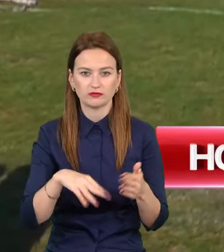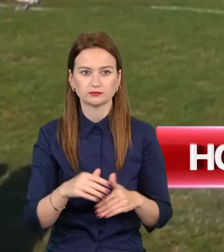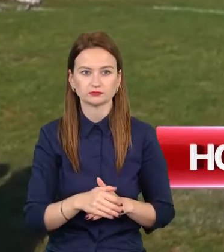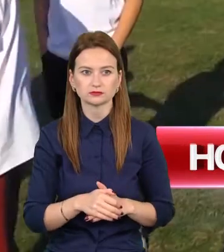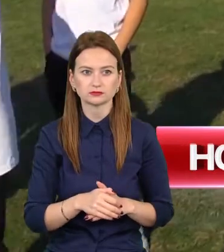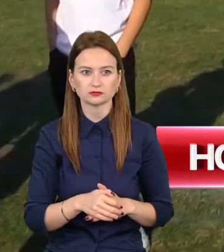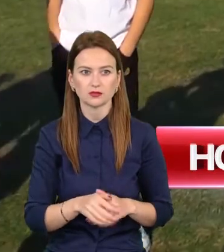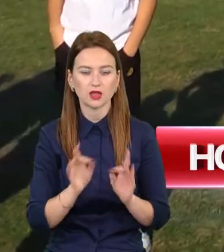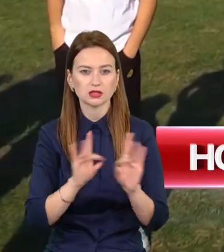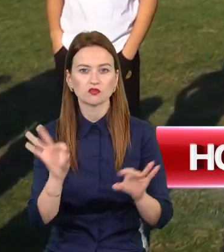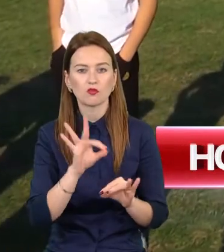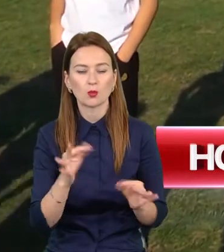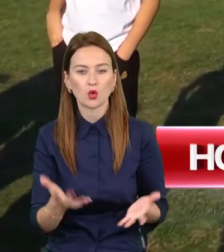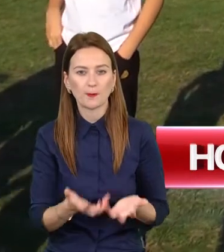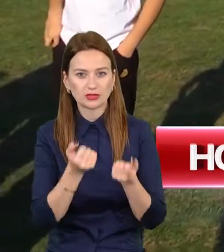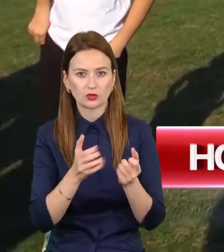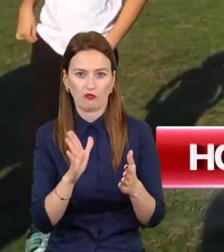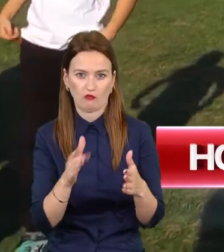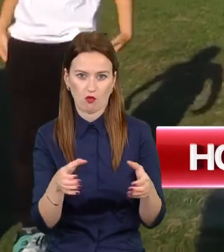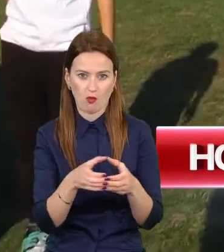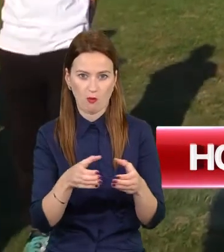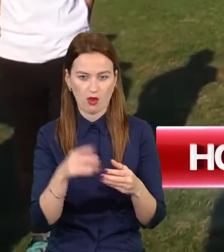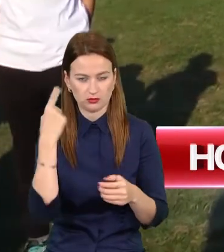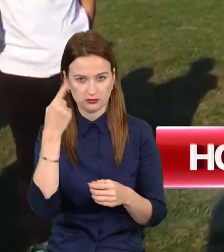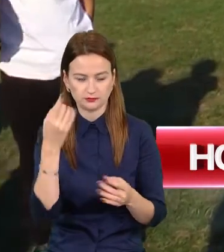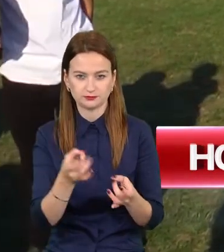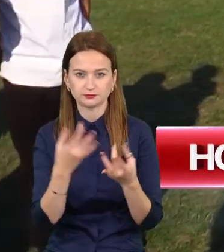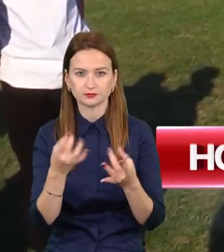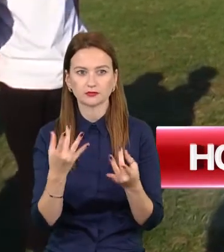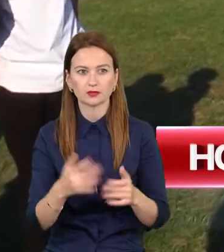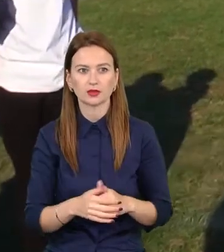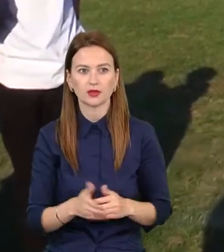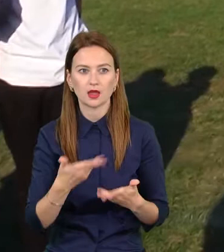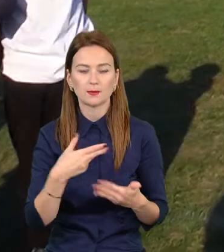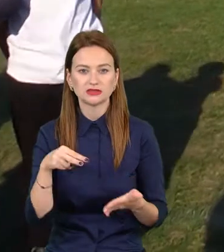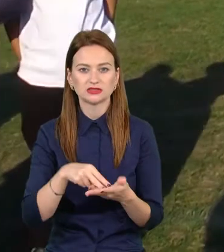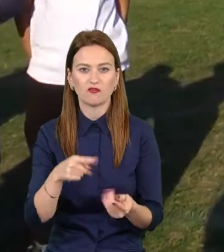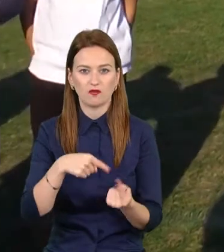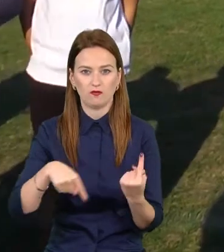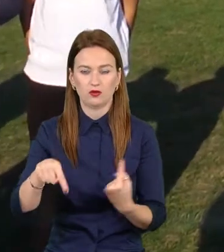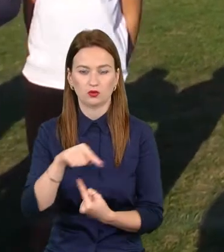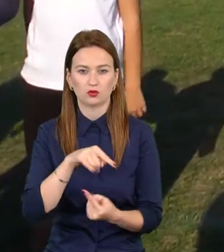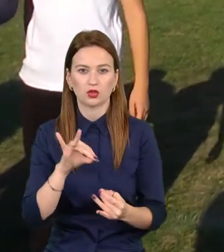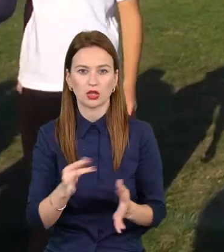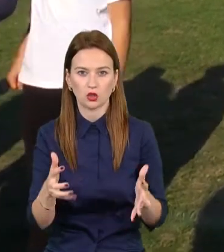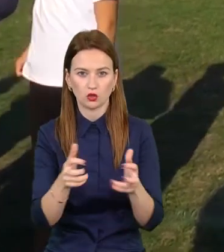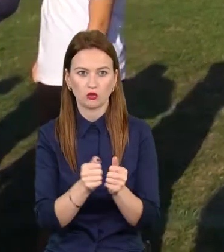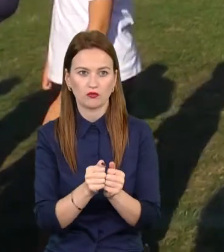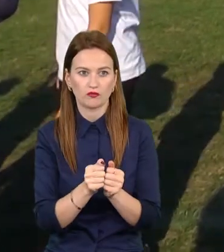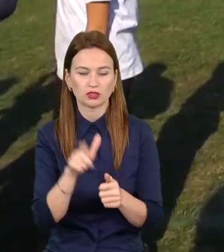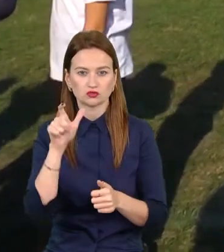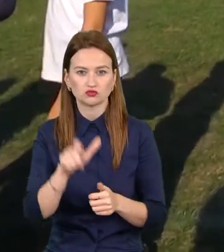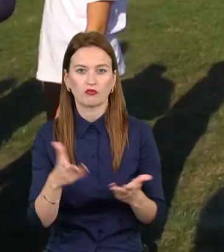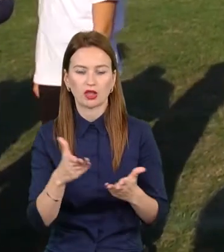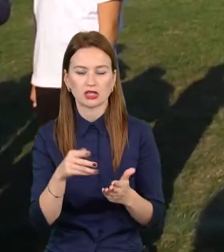про підтримку в команді. Які вправи робили на що? Ми ставали в круг і ми ловили